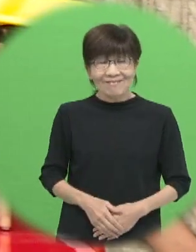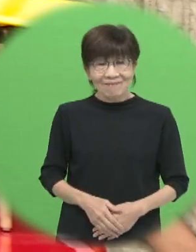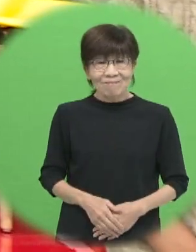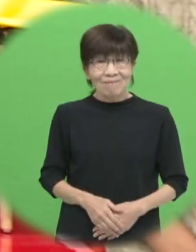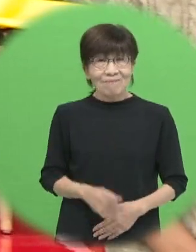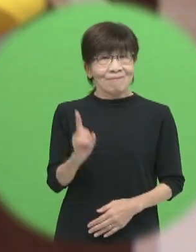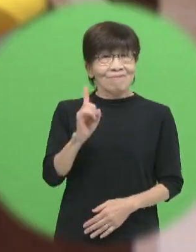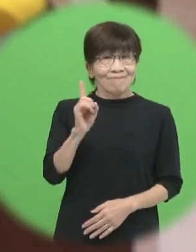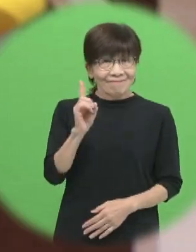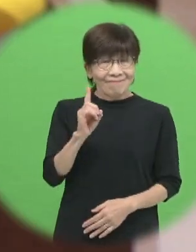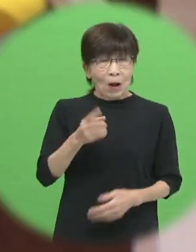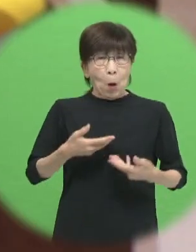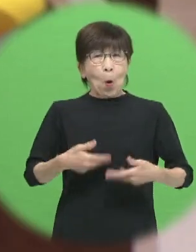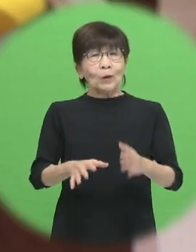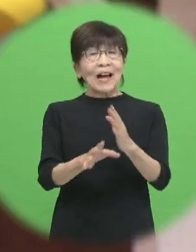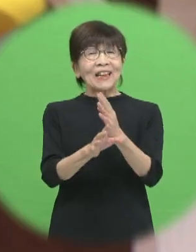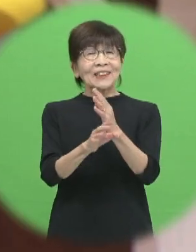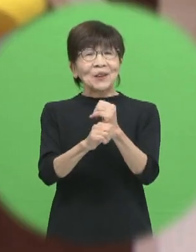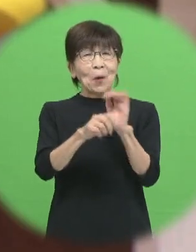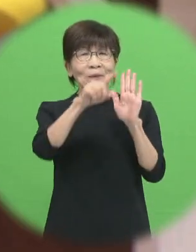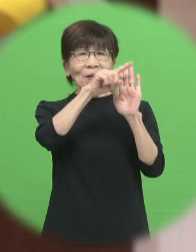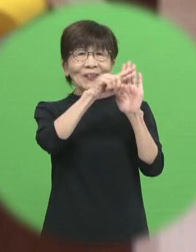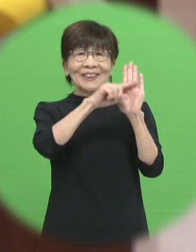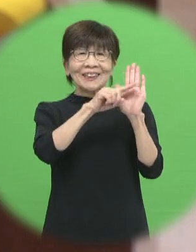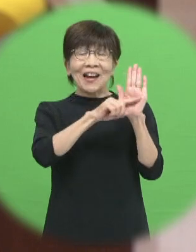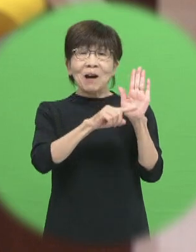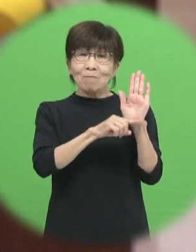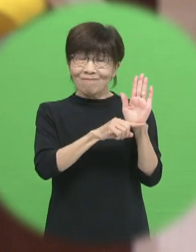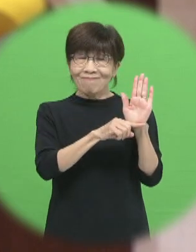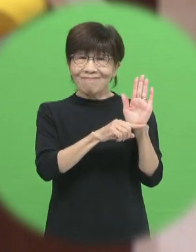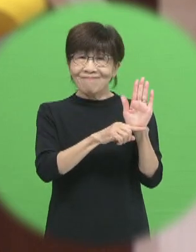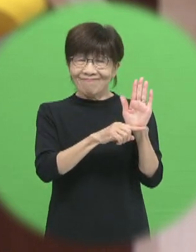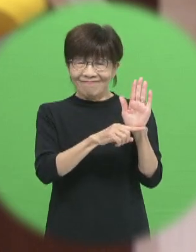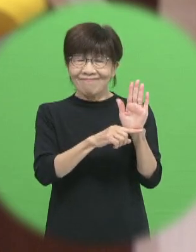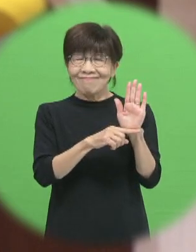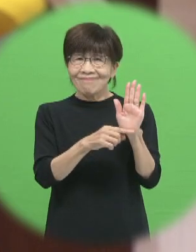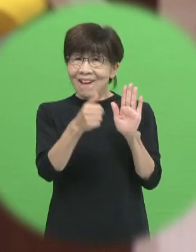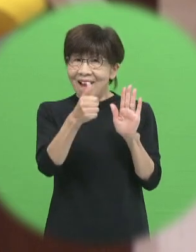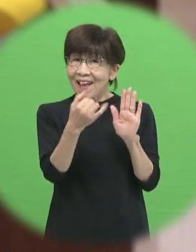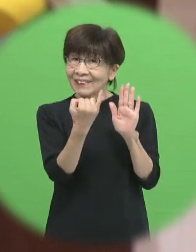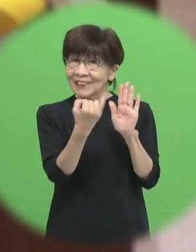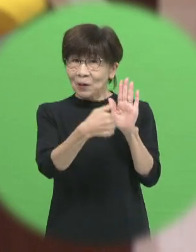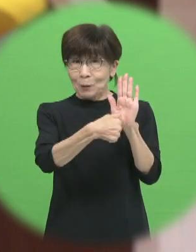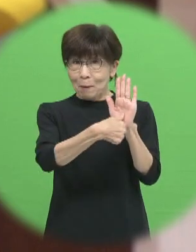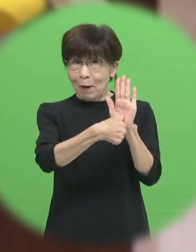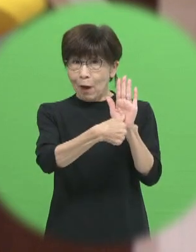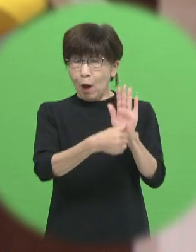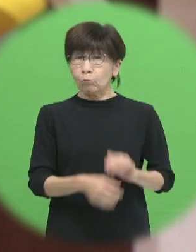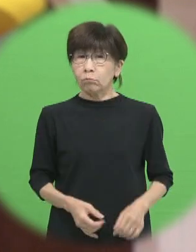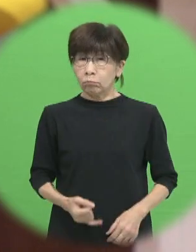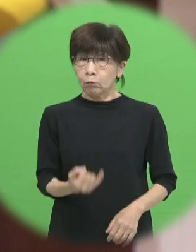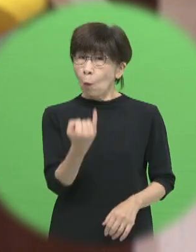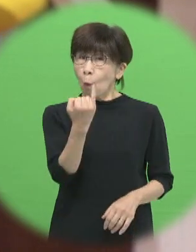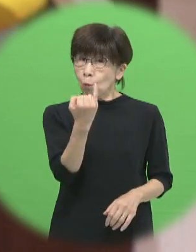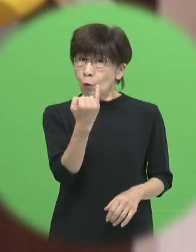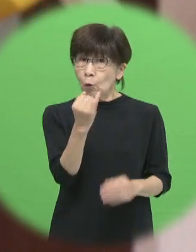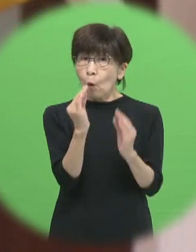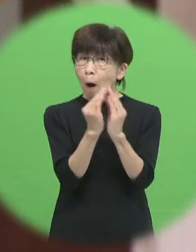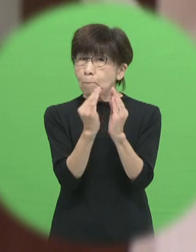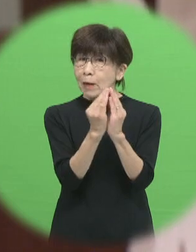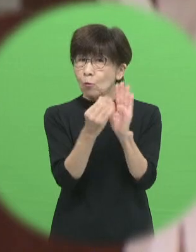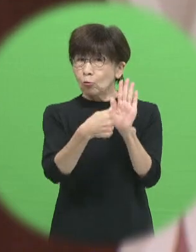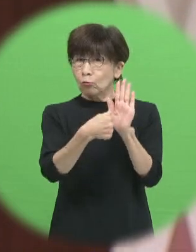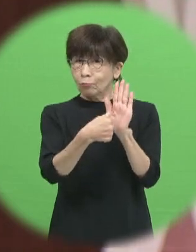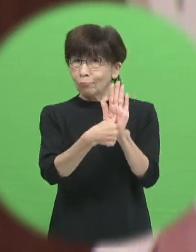お誕生日の一覧になったものなんですけれども、園児の、ね、名前が書いてあります、ただ女の子はピンク系